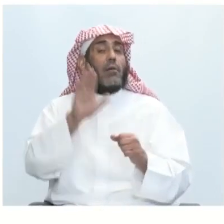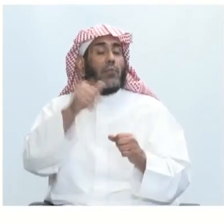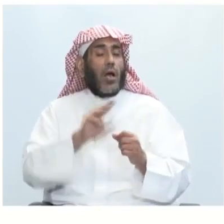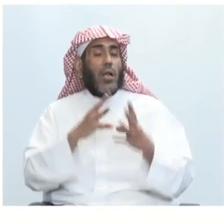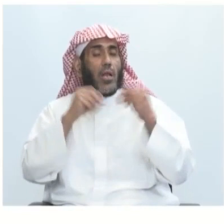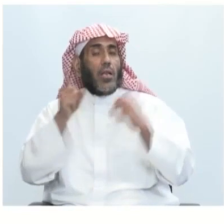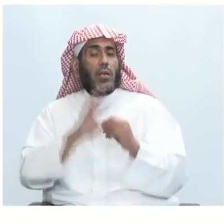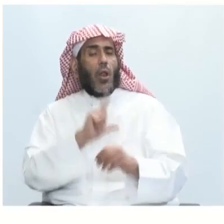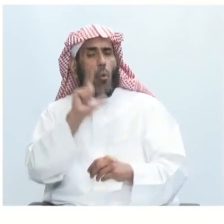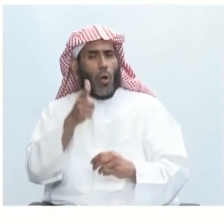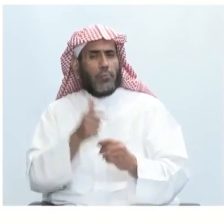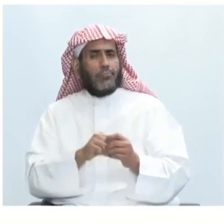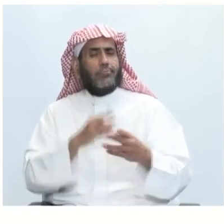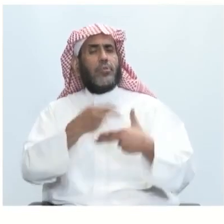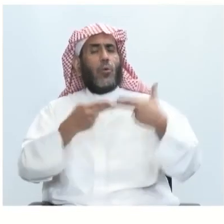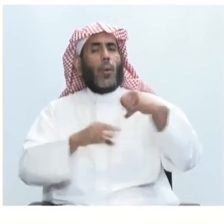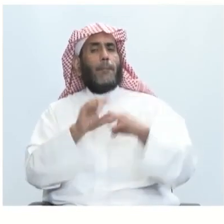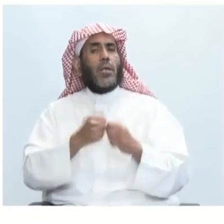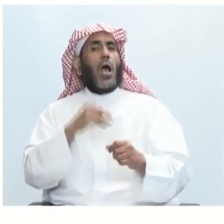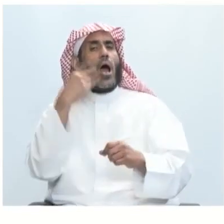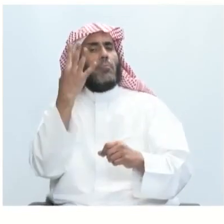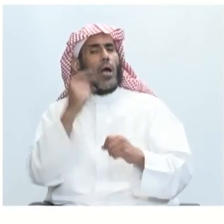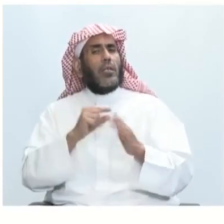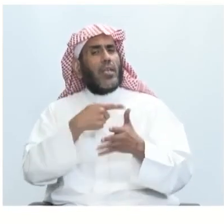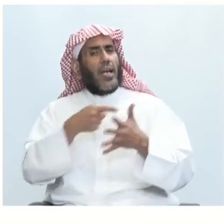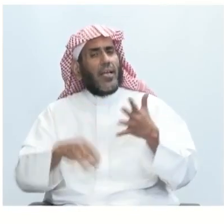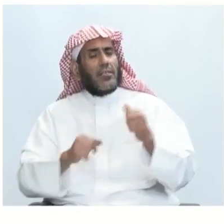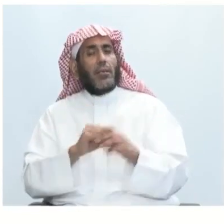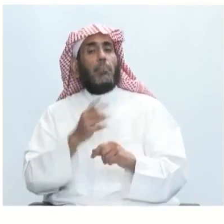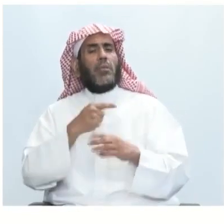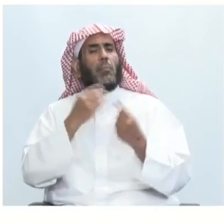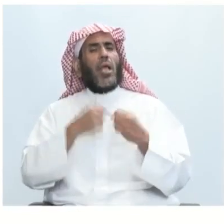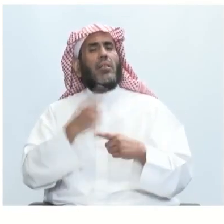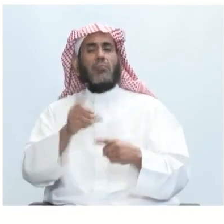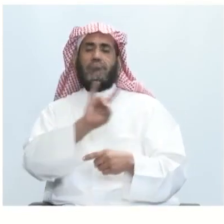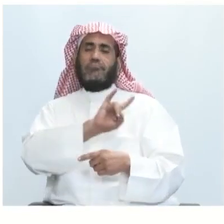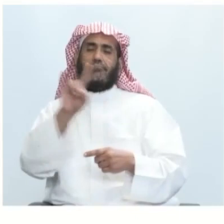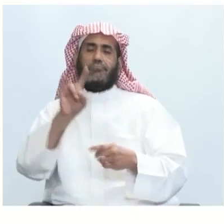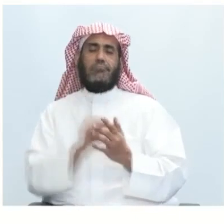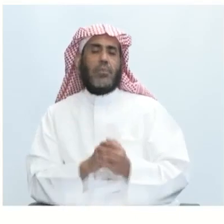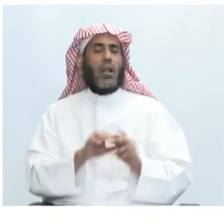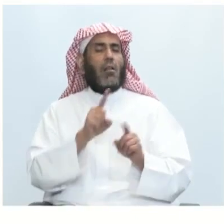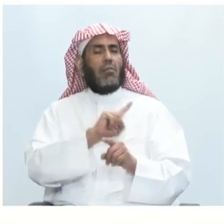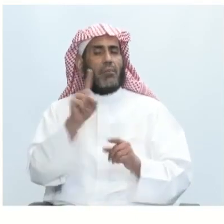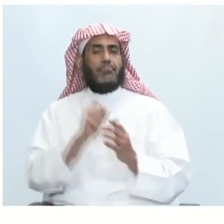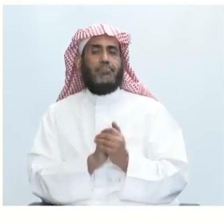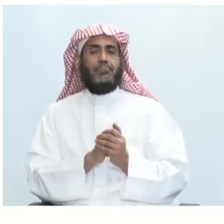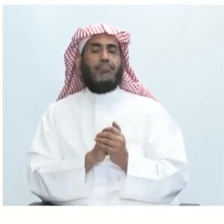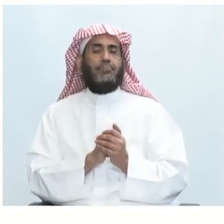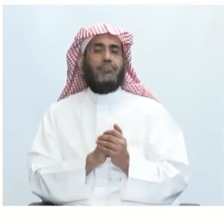يعني ذلك ان اللغه تتكون من اربعه عناصر بطبيعه الحال لا بطبيعه الحال